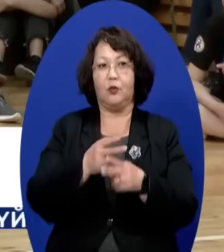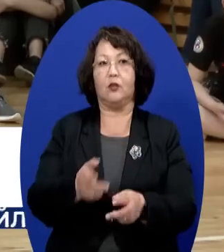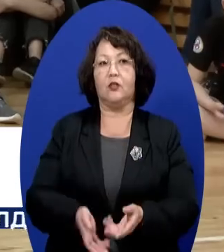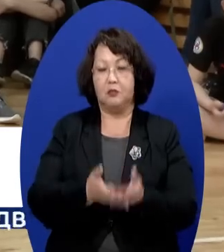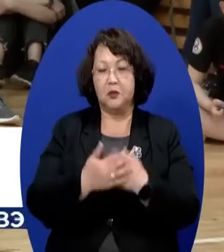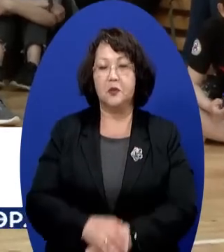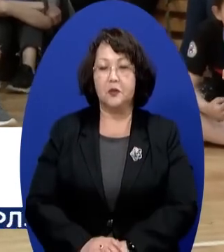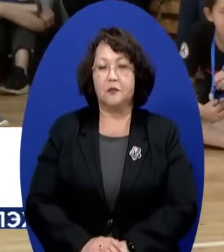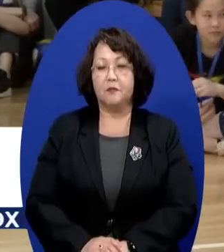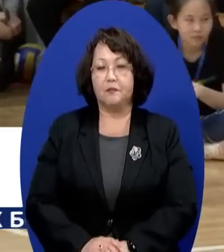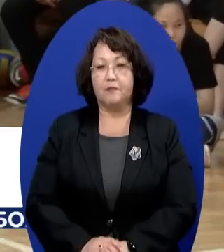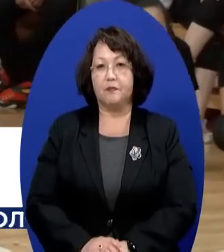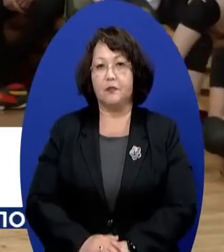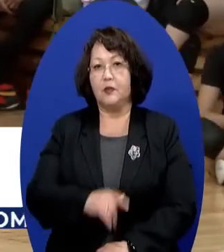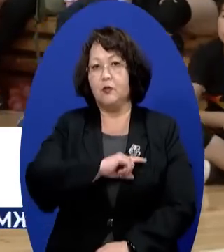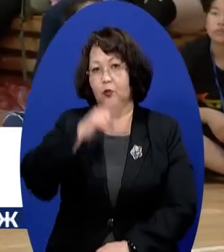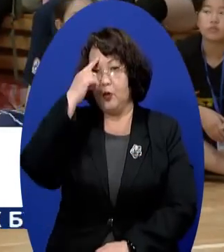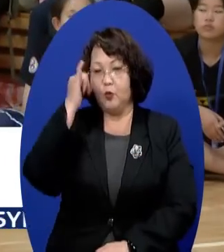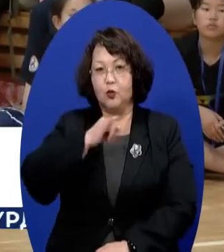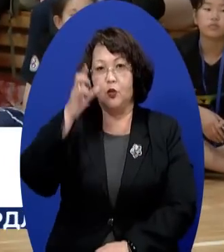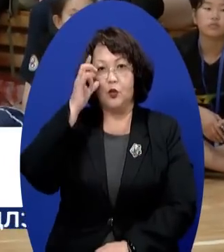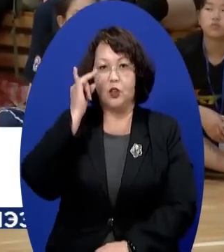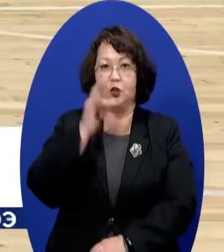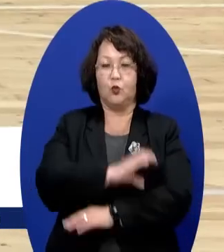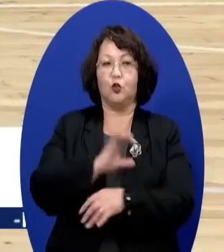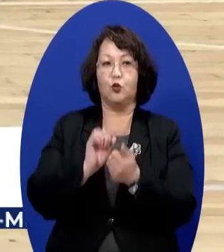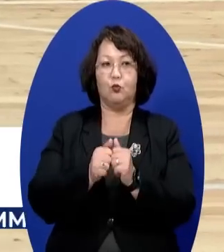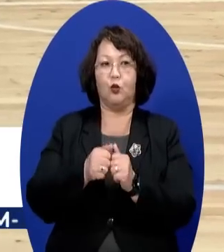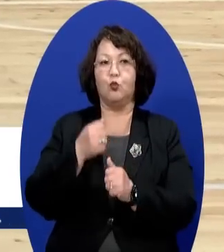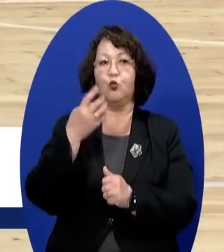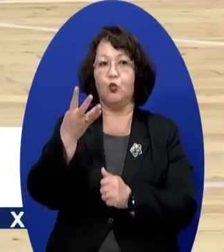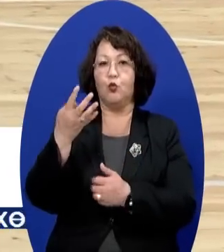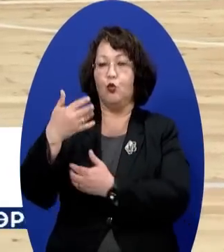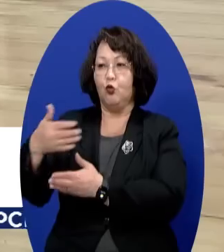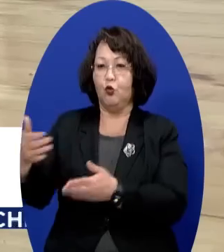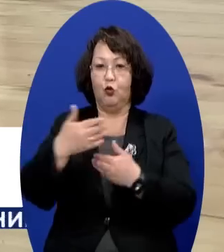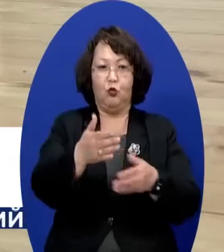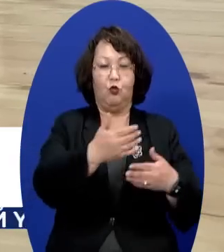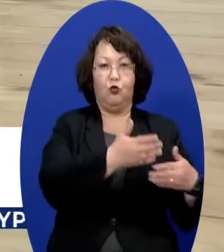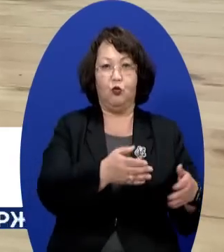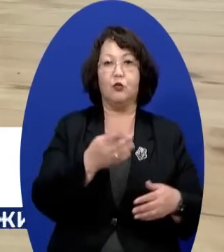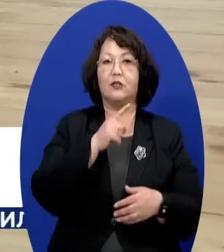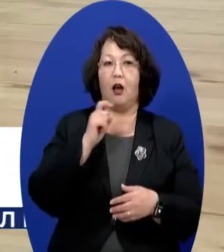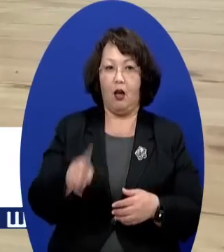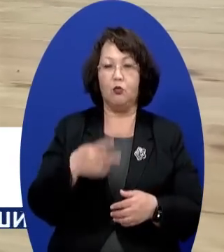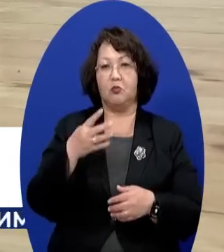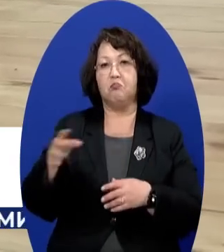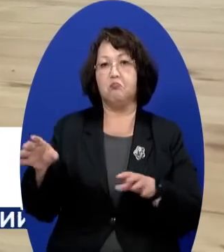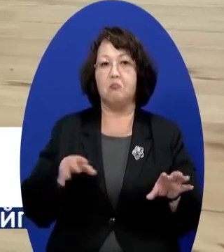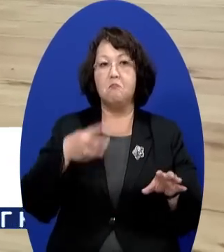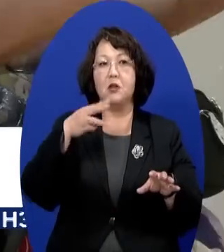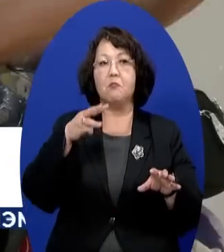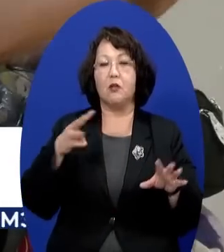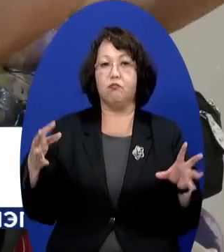дэмждэг. Тэмцээн Монгол улсын боловсролын их сургуулийн спортын дүрэн зааланд зэрэг өгдөж байна. Мэгмэр гарагт тэмцээний аваргууд